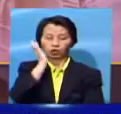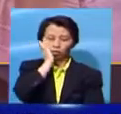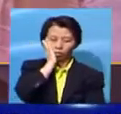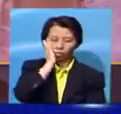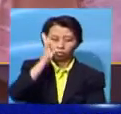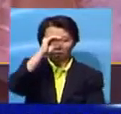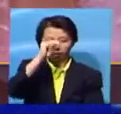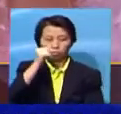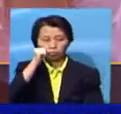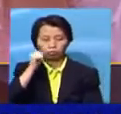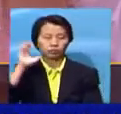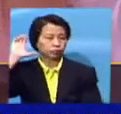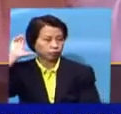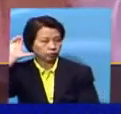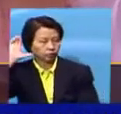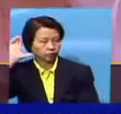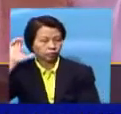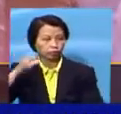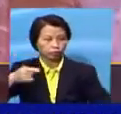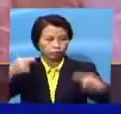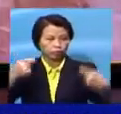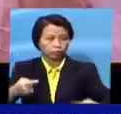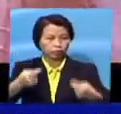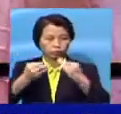qiah memperdengar ba